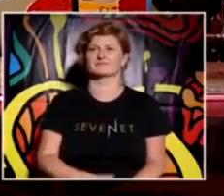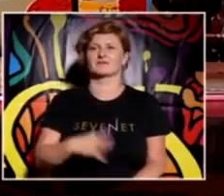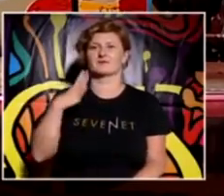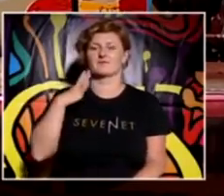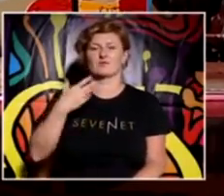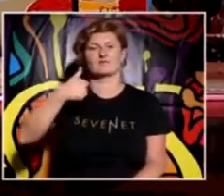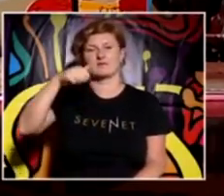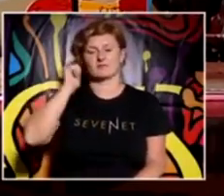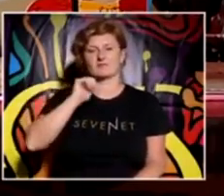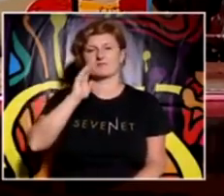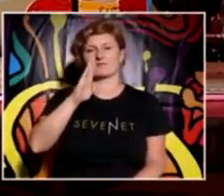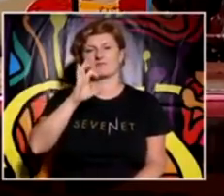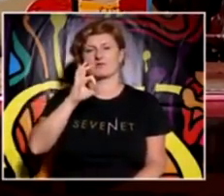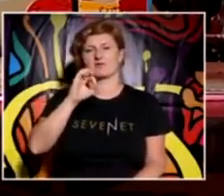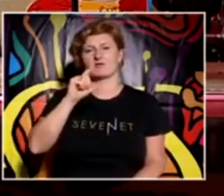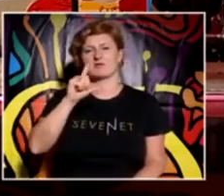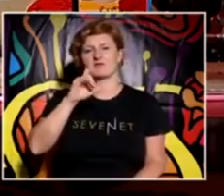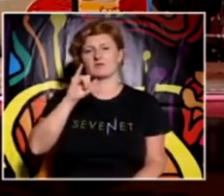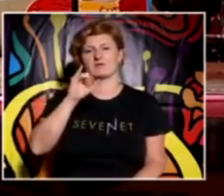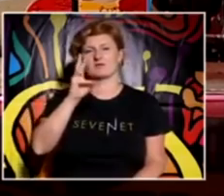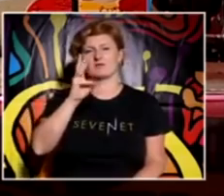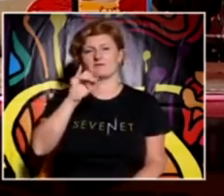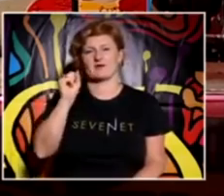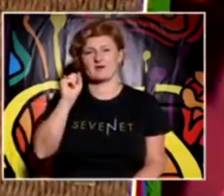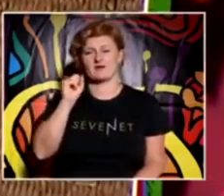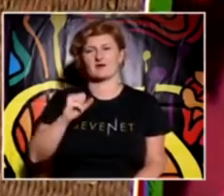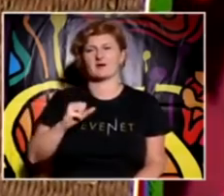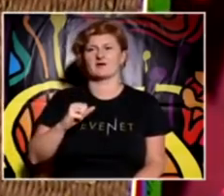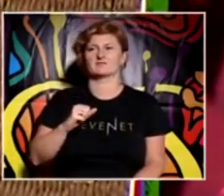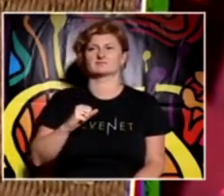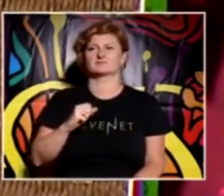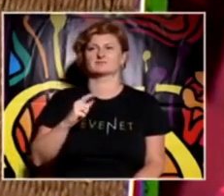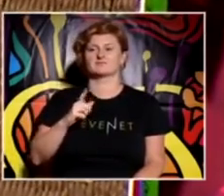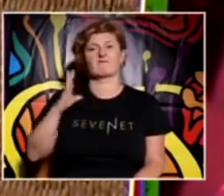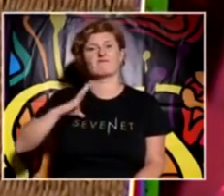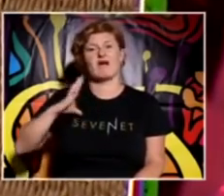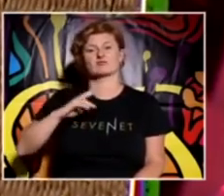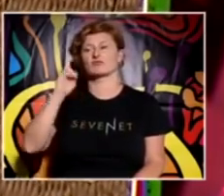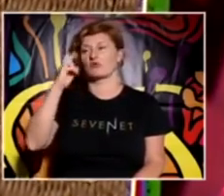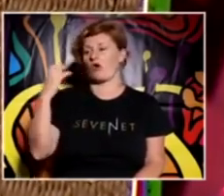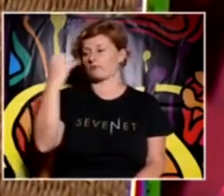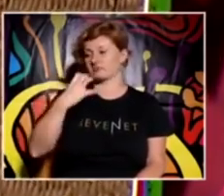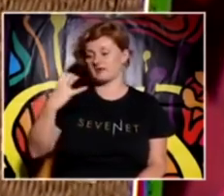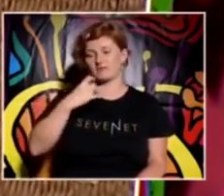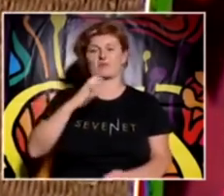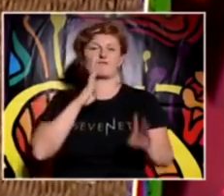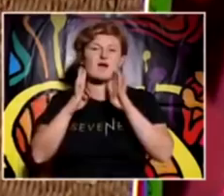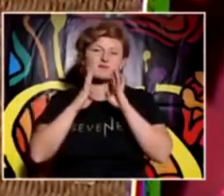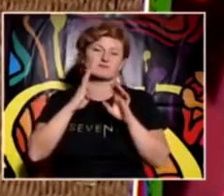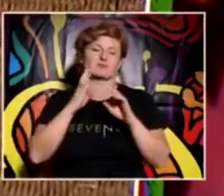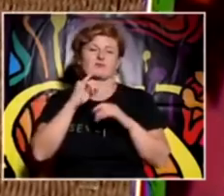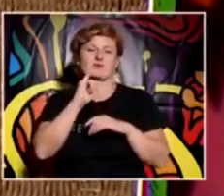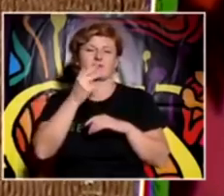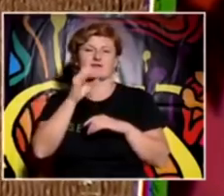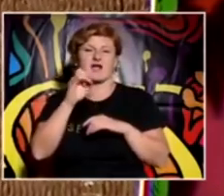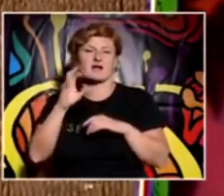Boliwii w zeszłym roku, to jest warto swoim obserwującym dać znać, że ci nie będzie offline, bo ja nie wiedziałam, że jak się jedzie na Salar de Uyuni, tam